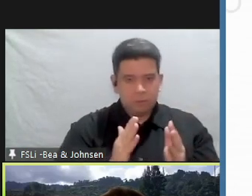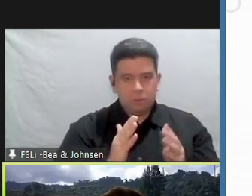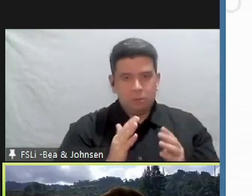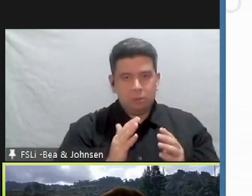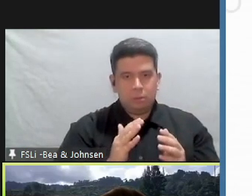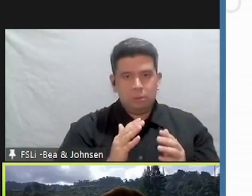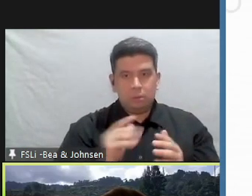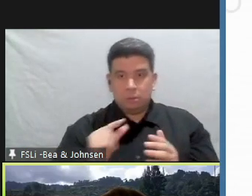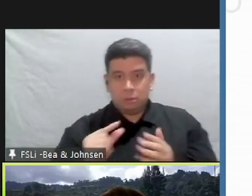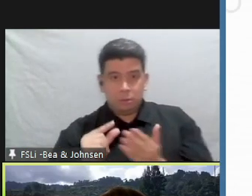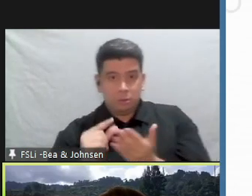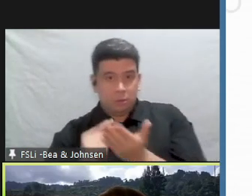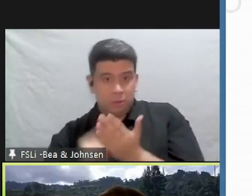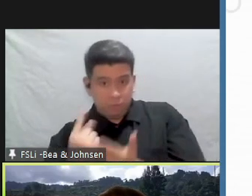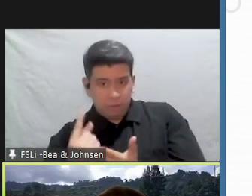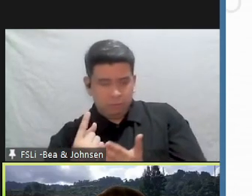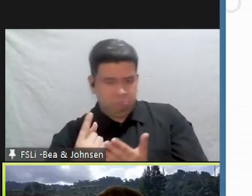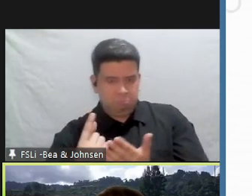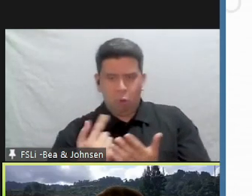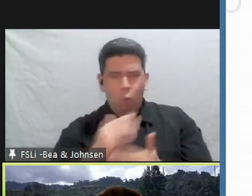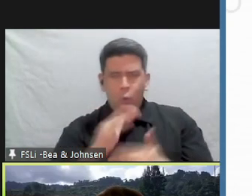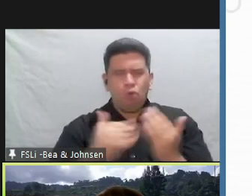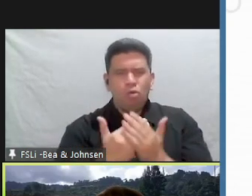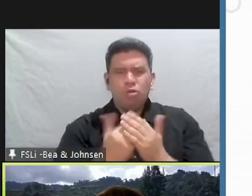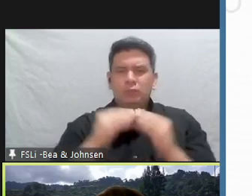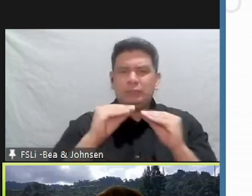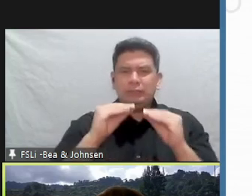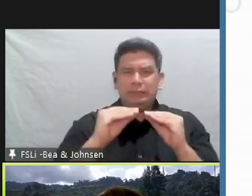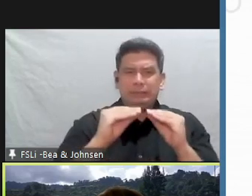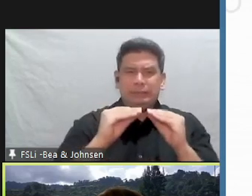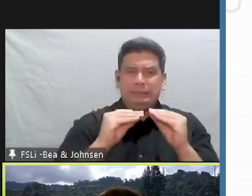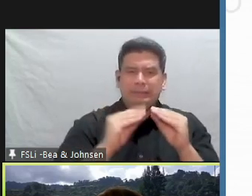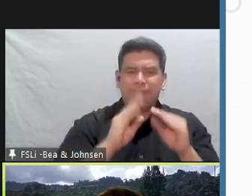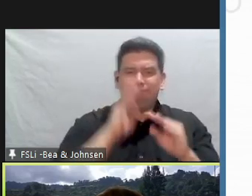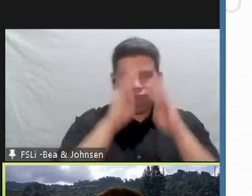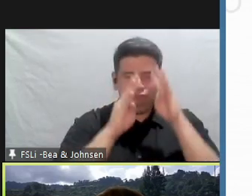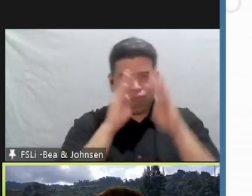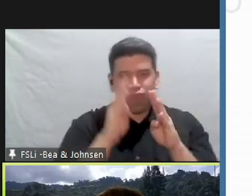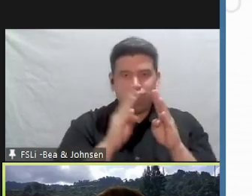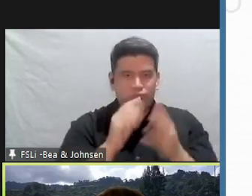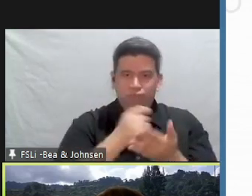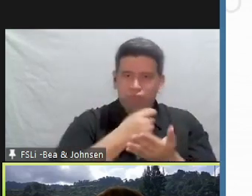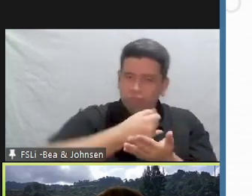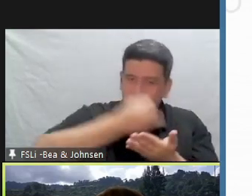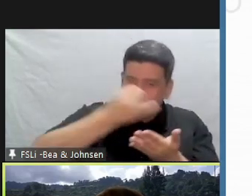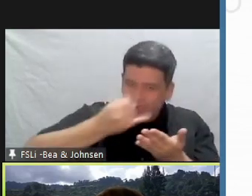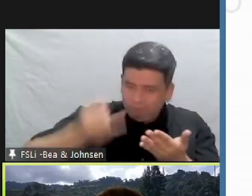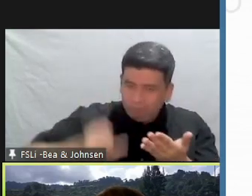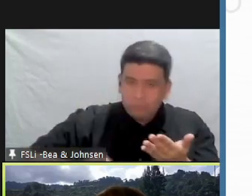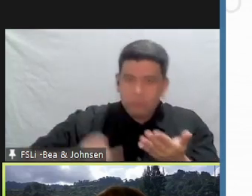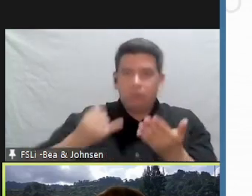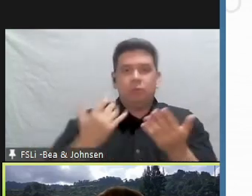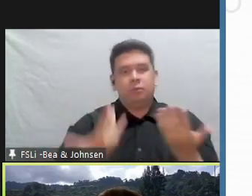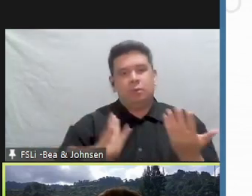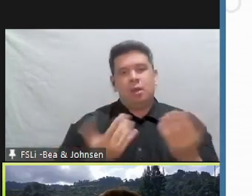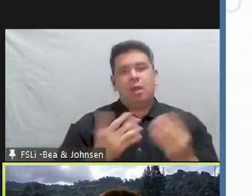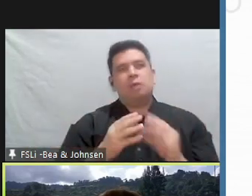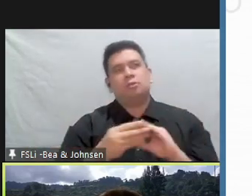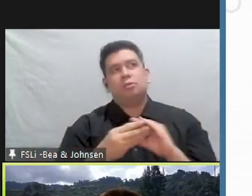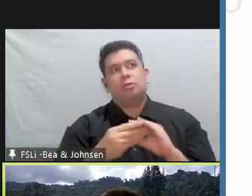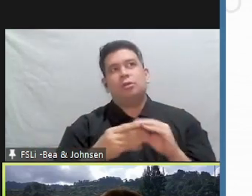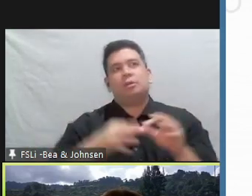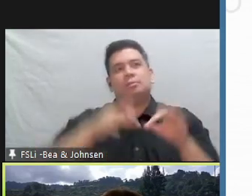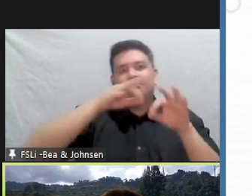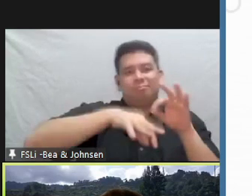grade 1. Yung mga kwento nila, tinatawag nilang IBTize, may mga kwento sila tungkol sa pagtatanim ng